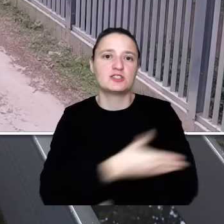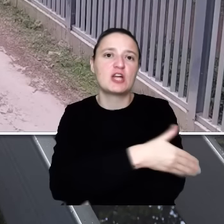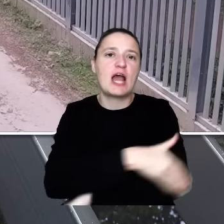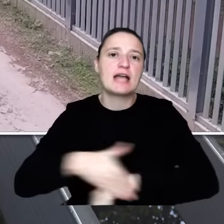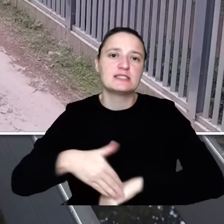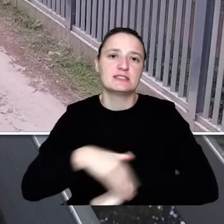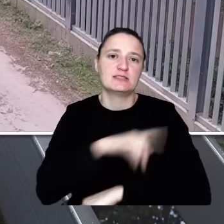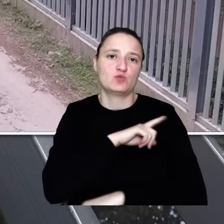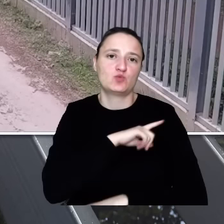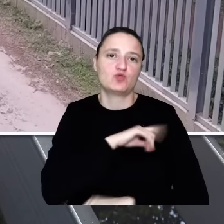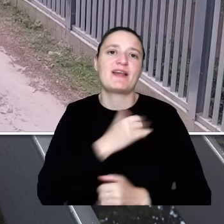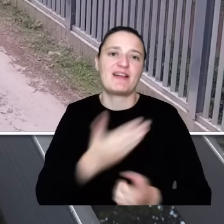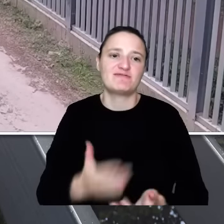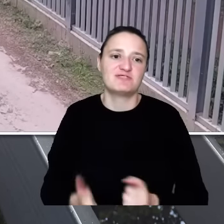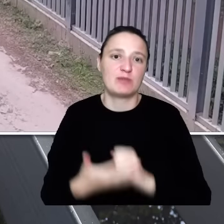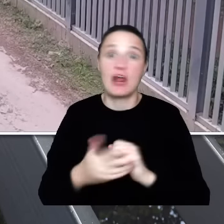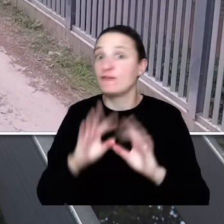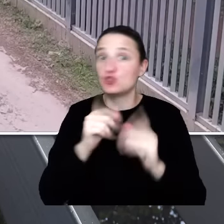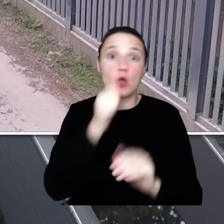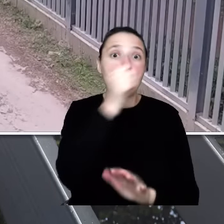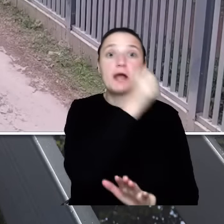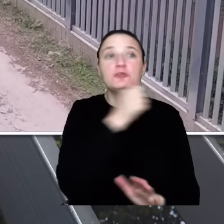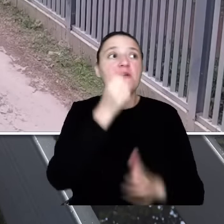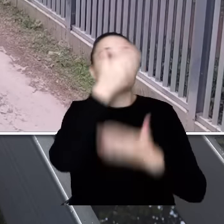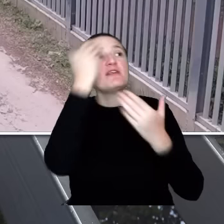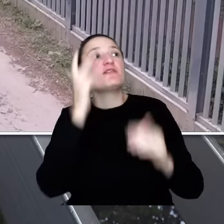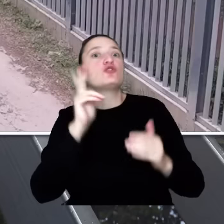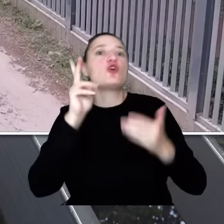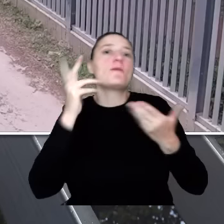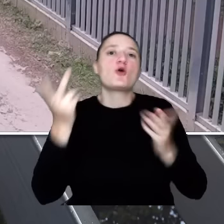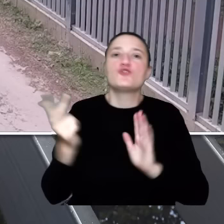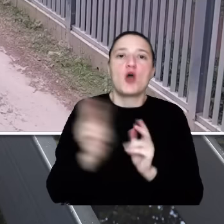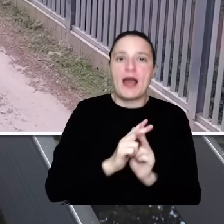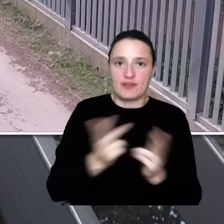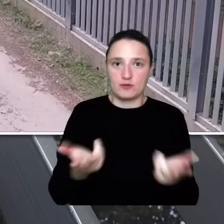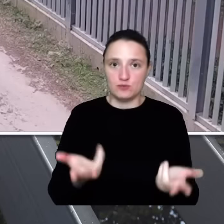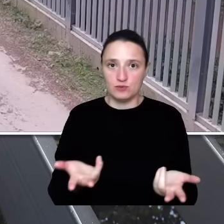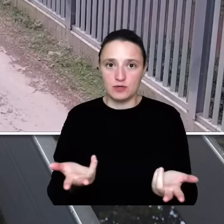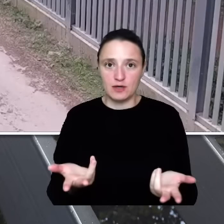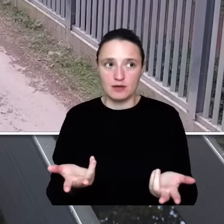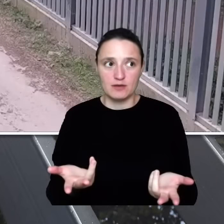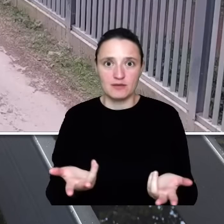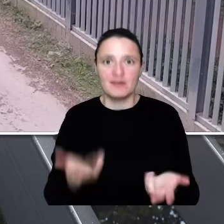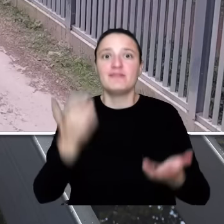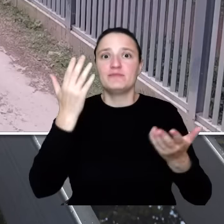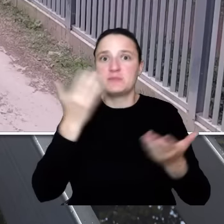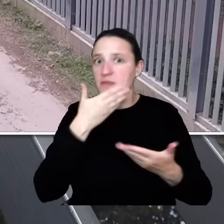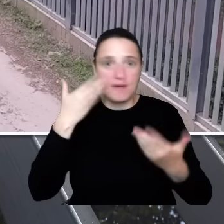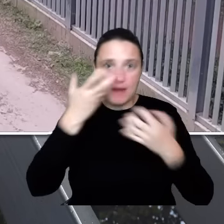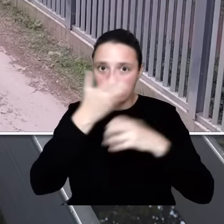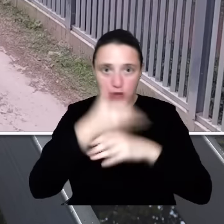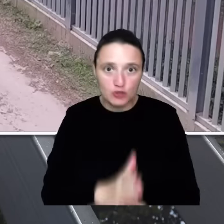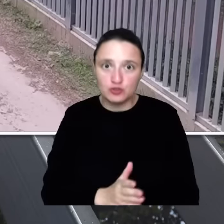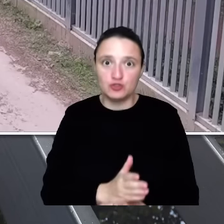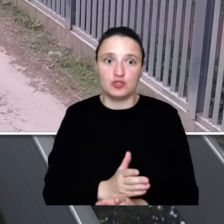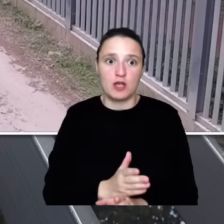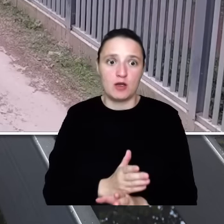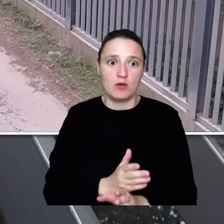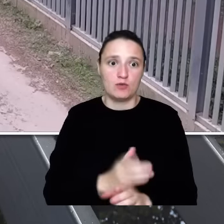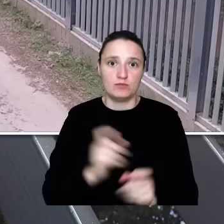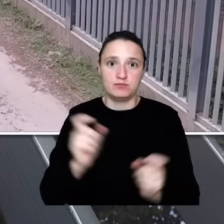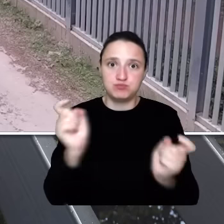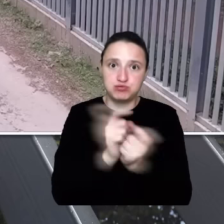bo wszystko staje się anonimowym zjawiskiem, które nie wiąże się z żadnymi podziałami, ideologiami. No. Ja myślę,